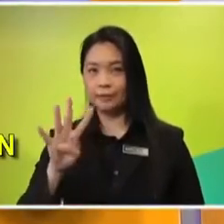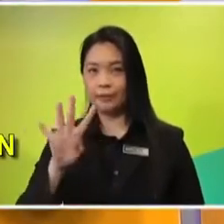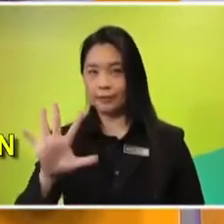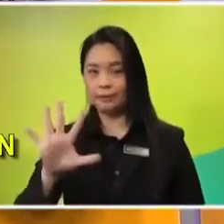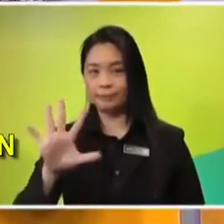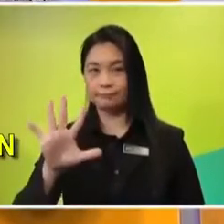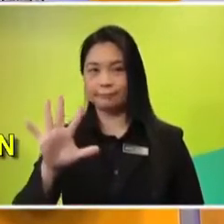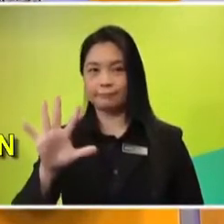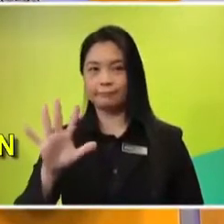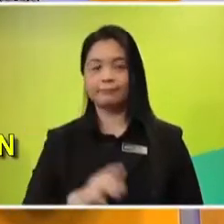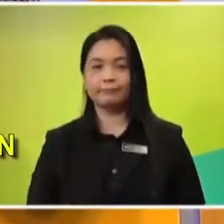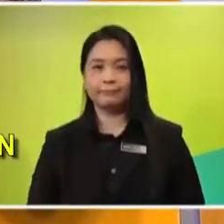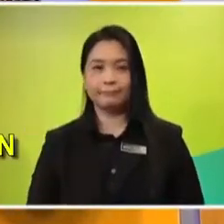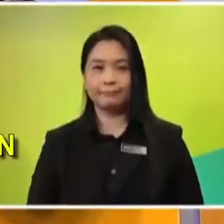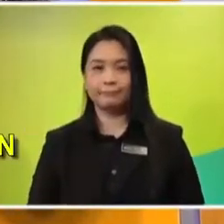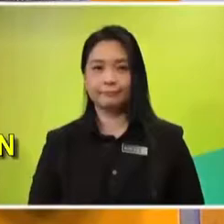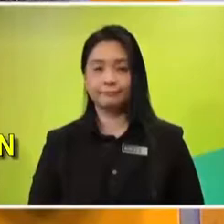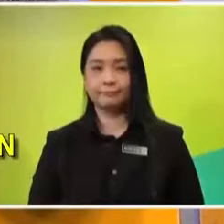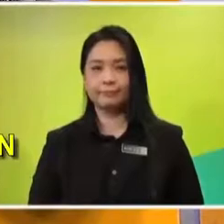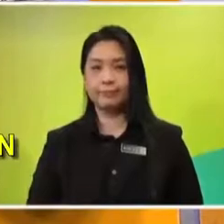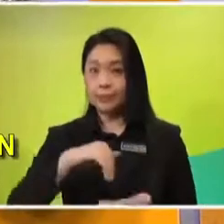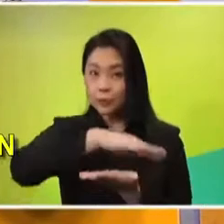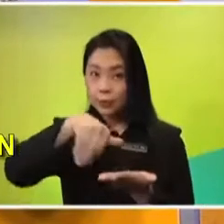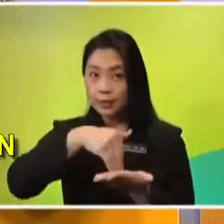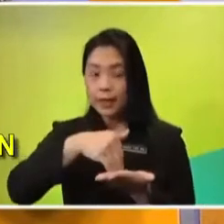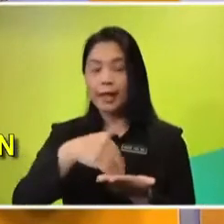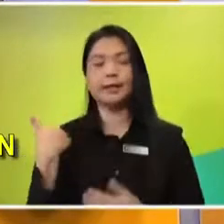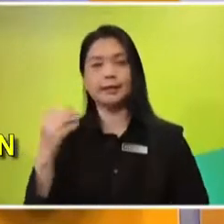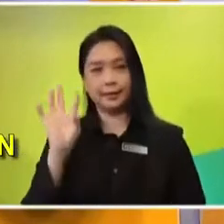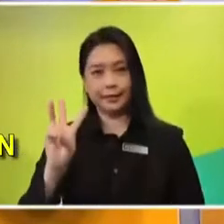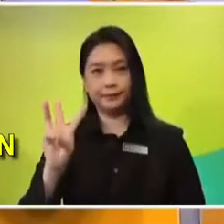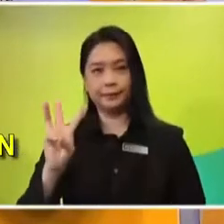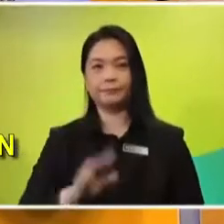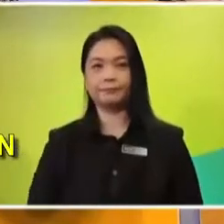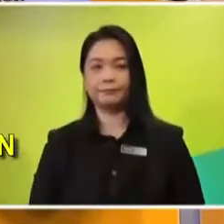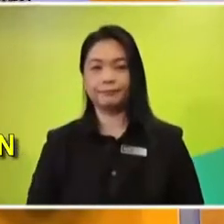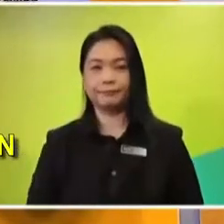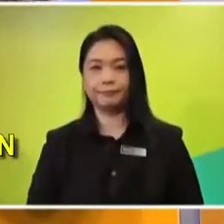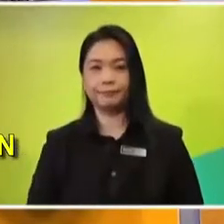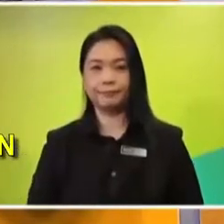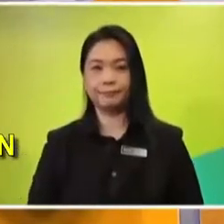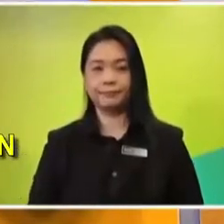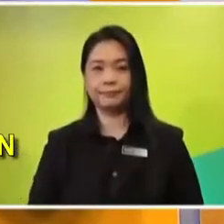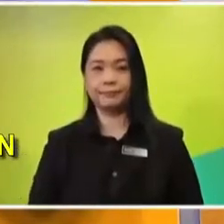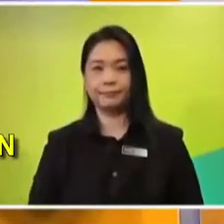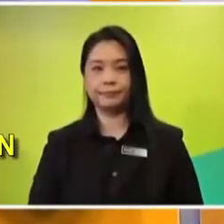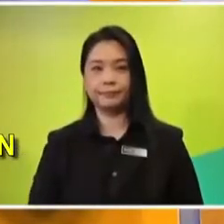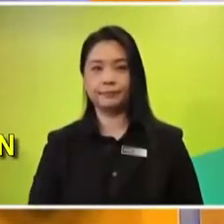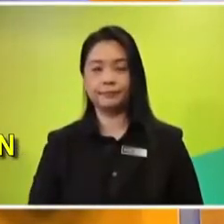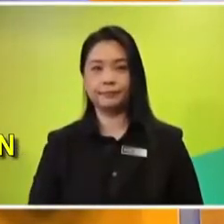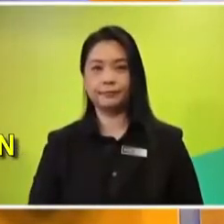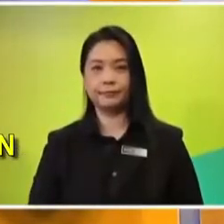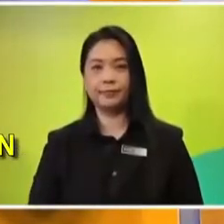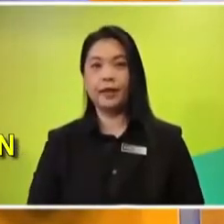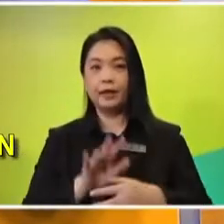1, 2, 3, 4, 5 cikgu. Betul. 5 daripada 6. Okey, bagus Mira. Okay. 5 daripada 6 kita letakkan